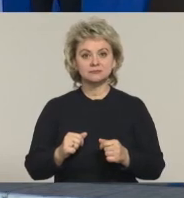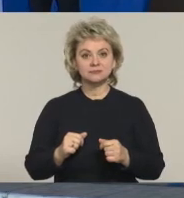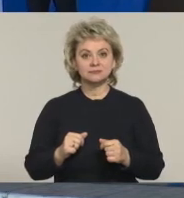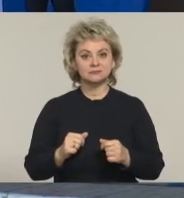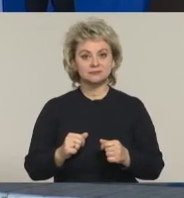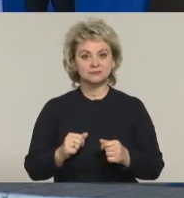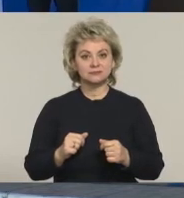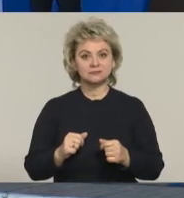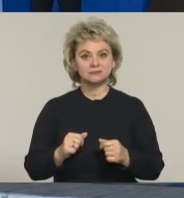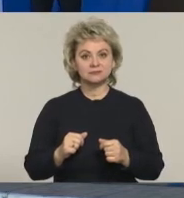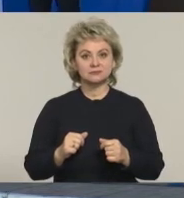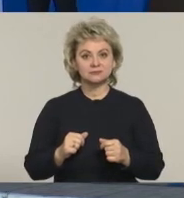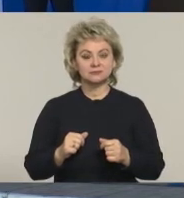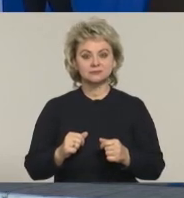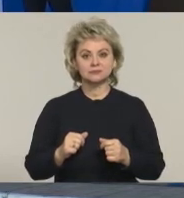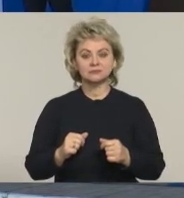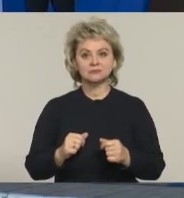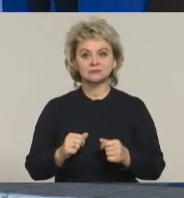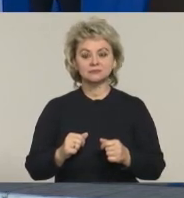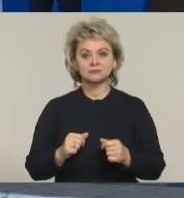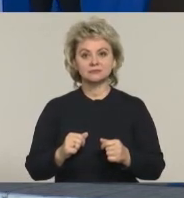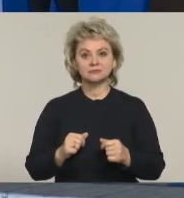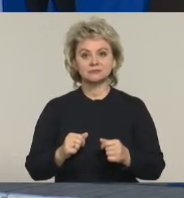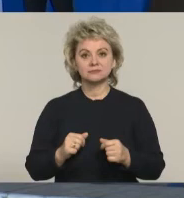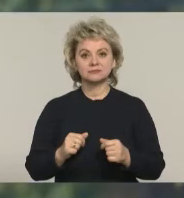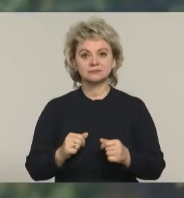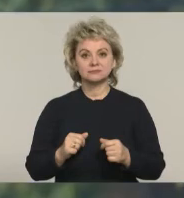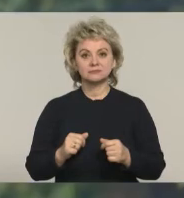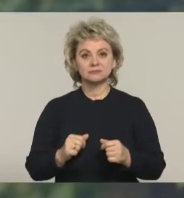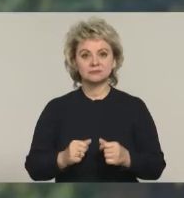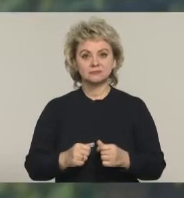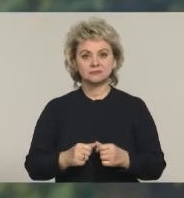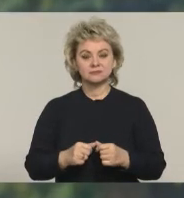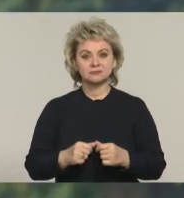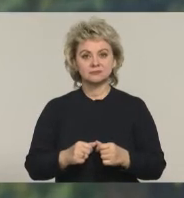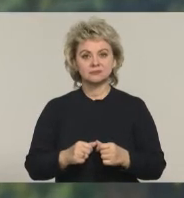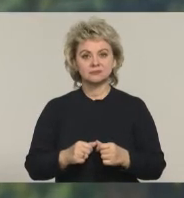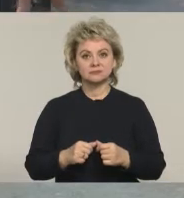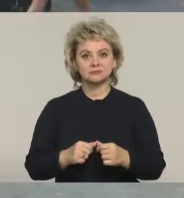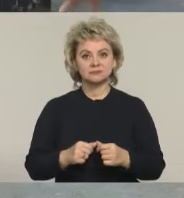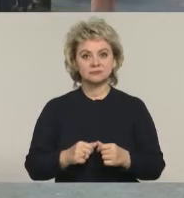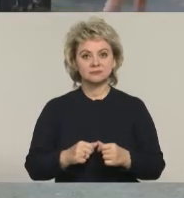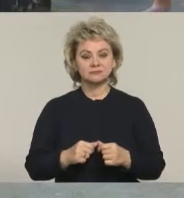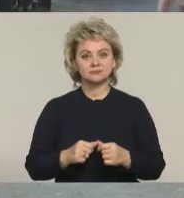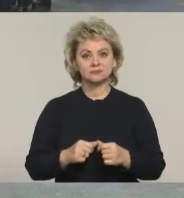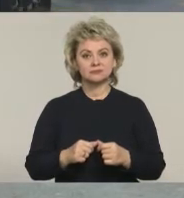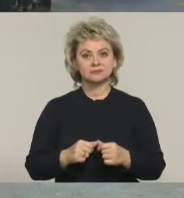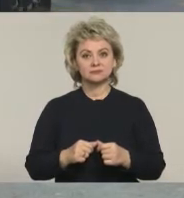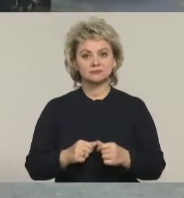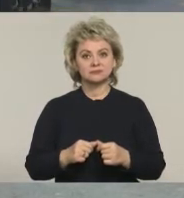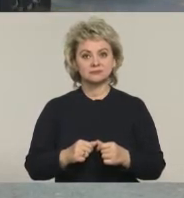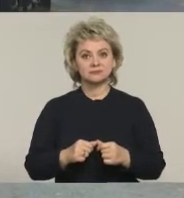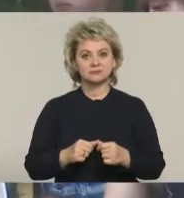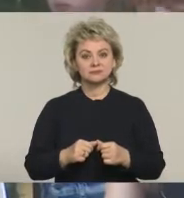Я поднимаю свой флаг, сквозь злые ветры тревог и